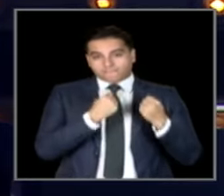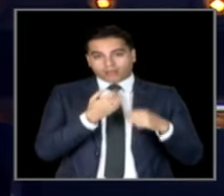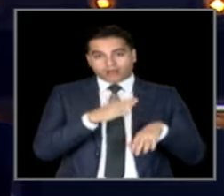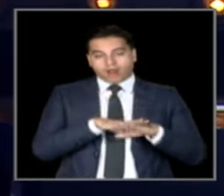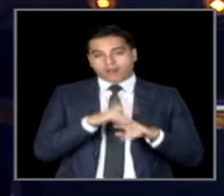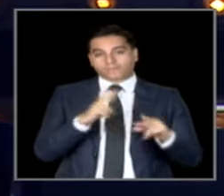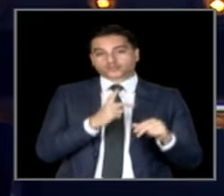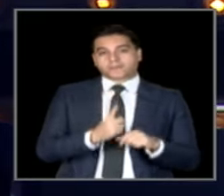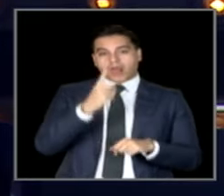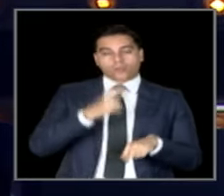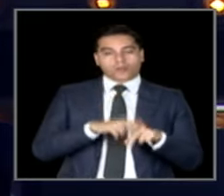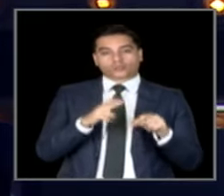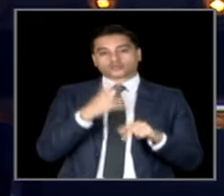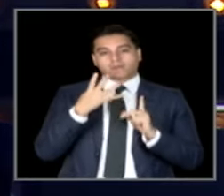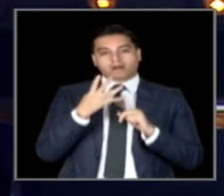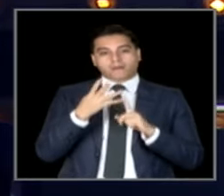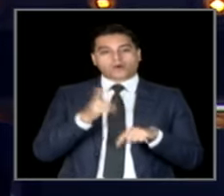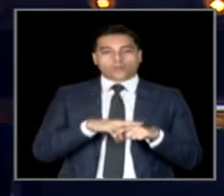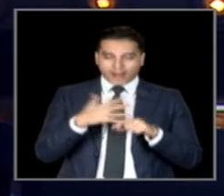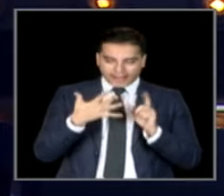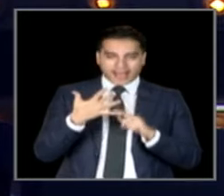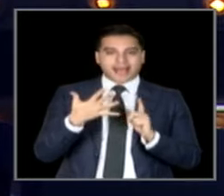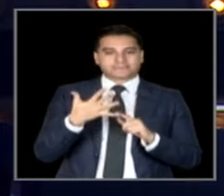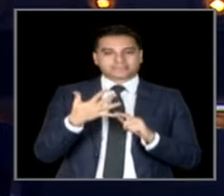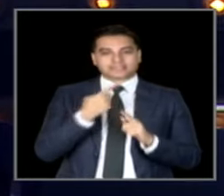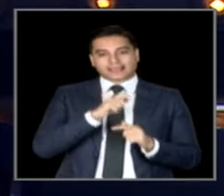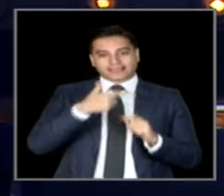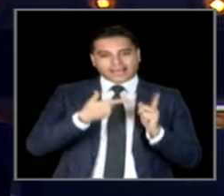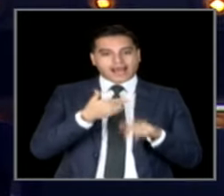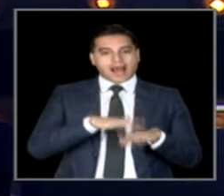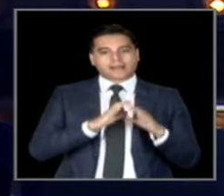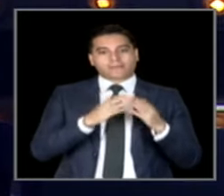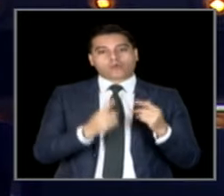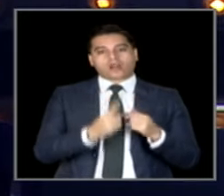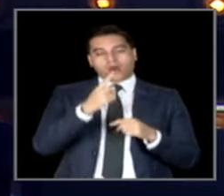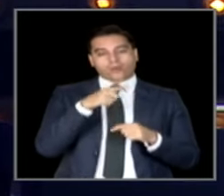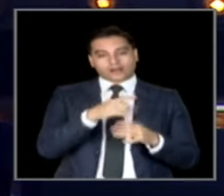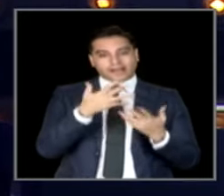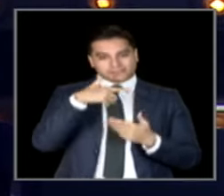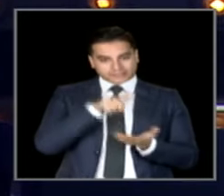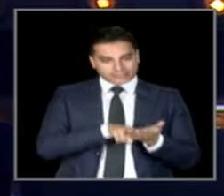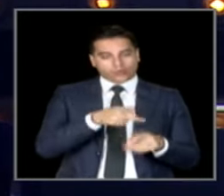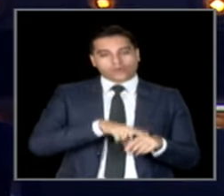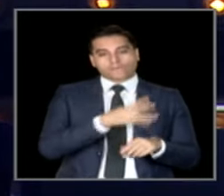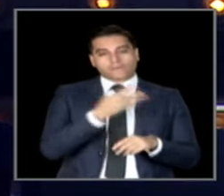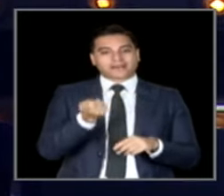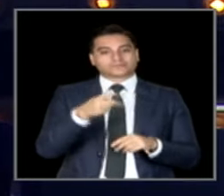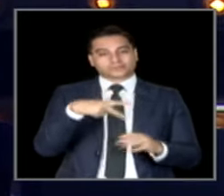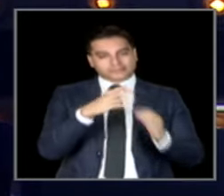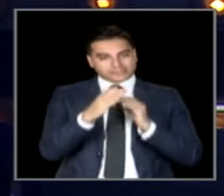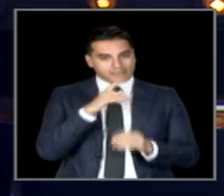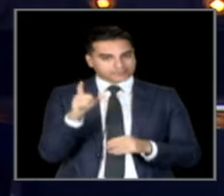الموسم الأول والرابع والخامس، تاني المجموعة الأولى 6 نقاط و485